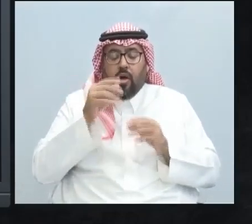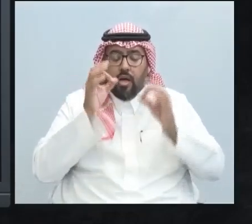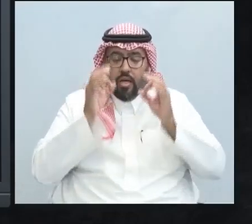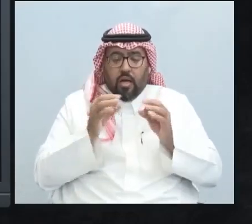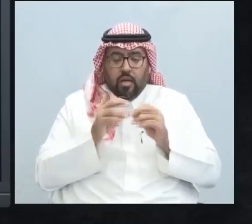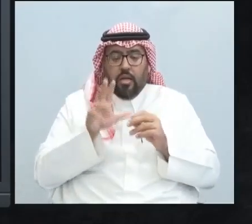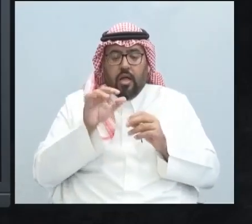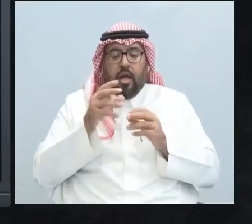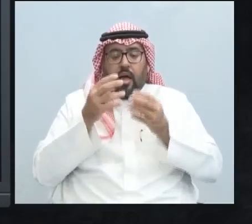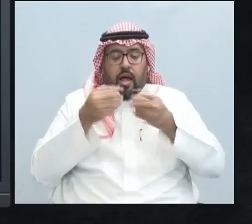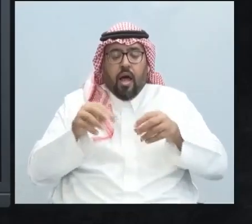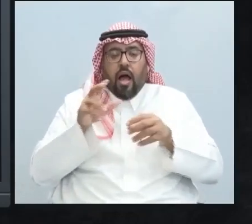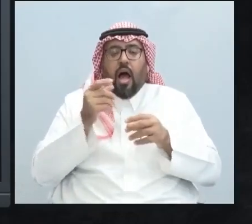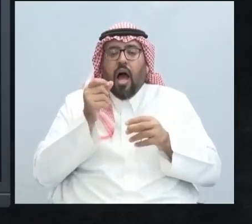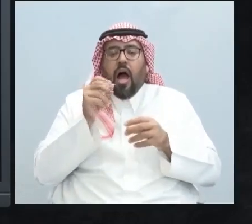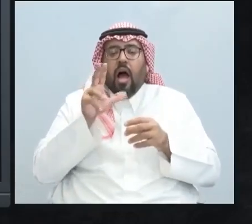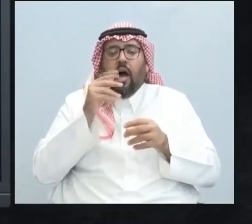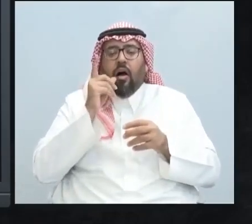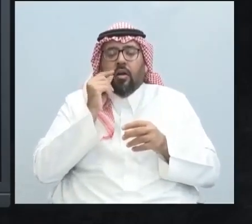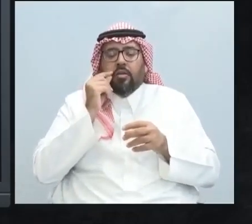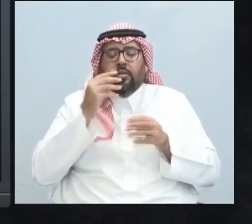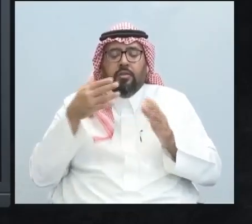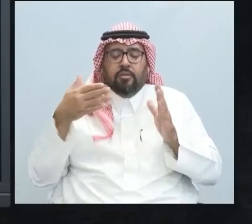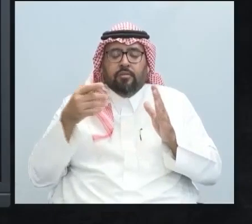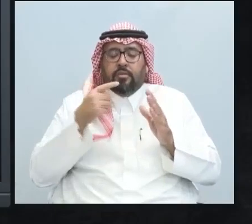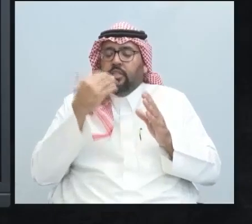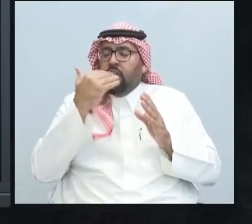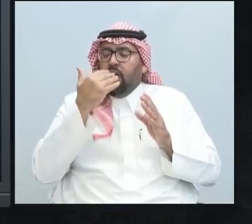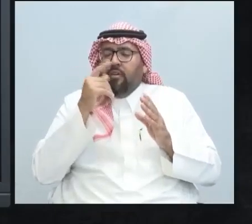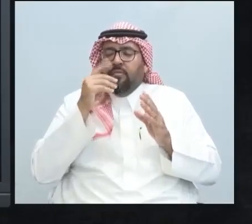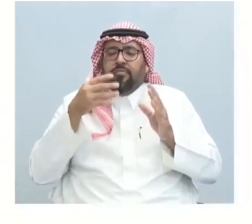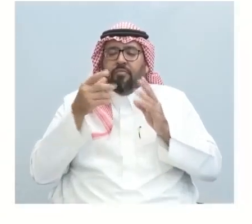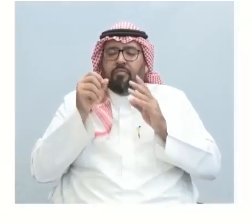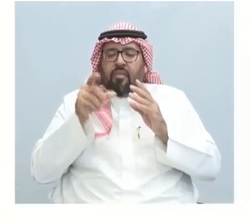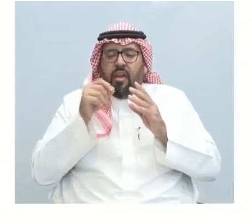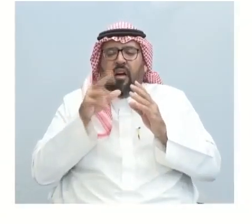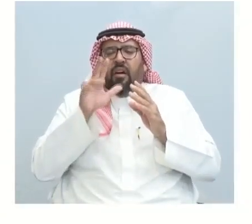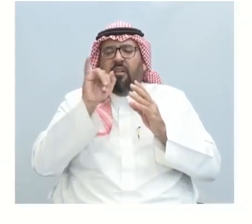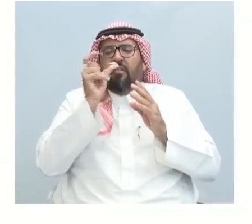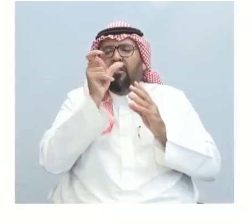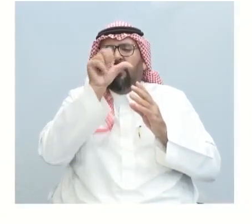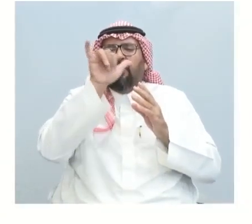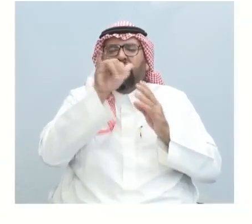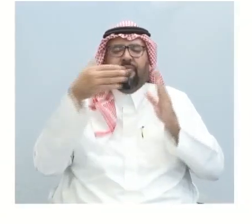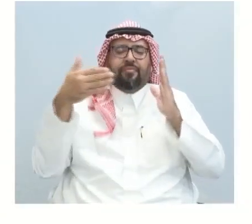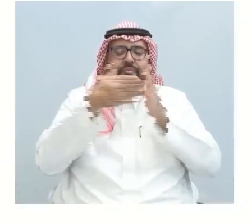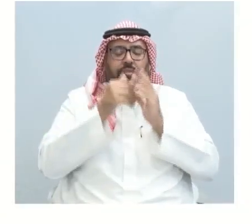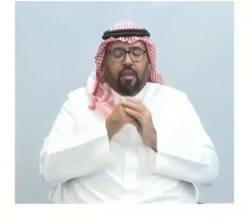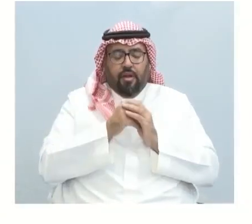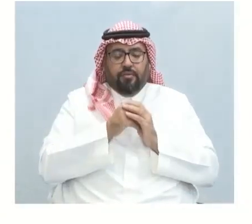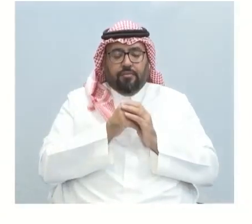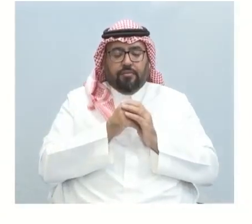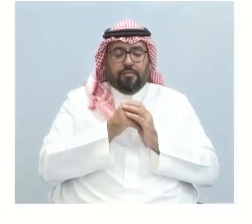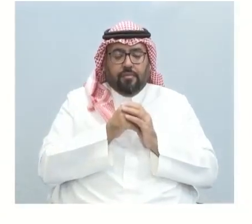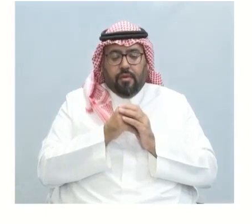انتاج الخلايا المنويه او الحيوانات المنويه في الذكور يبدا من سن البلوغ اذا في تكوين الحيوانت المنويه تتكون من